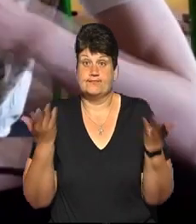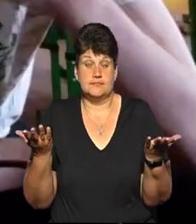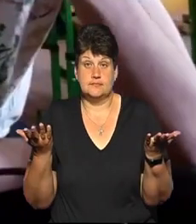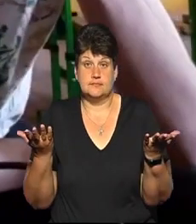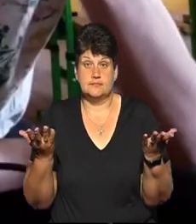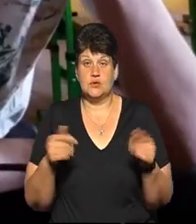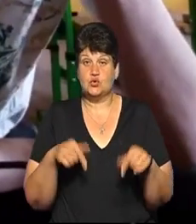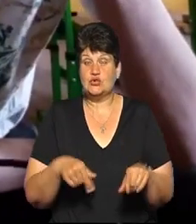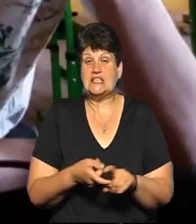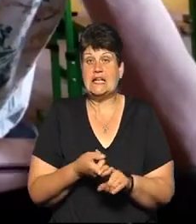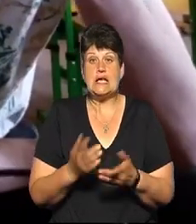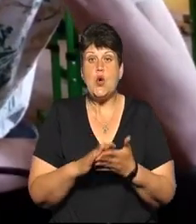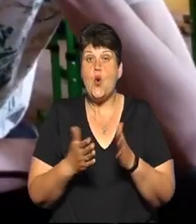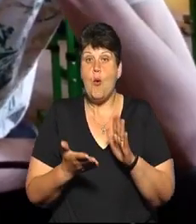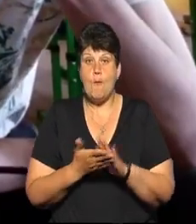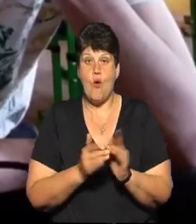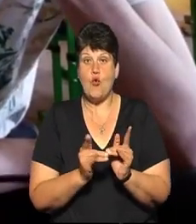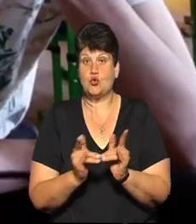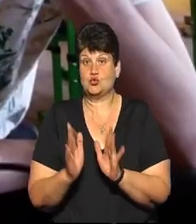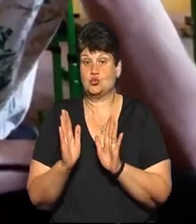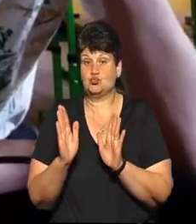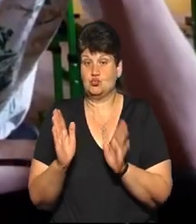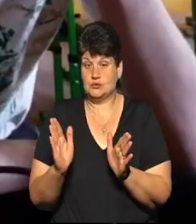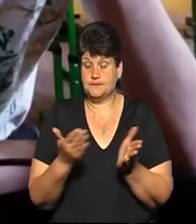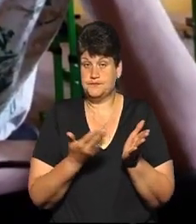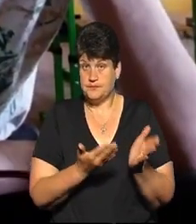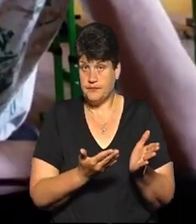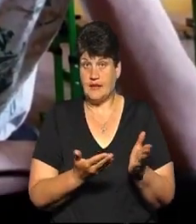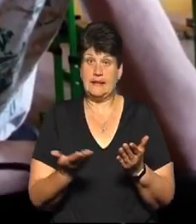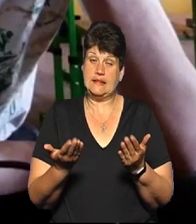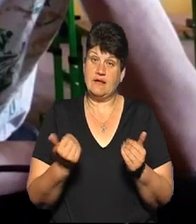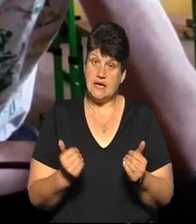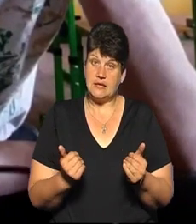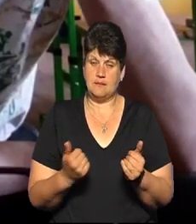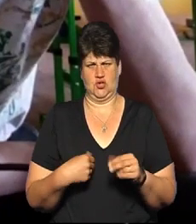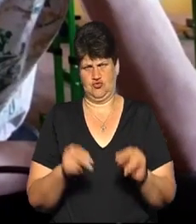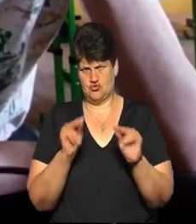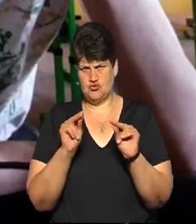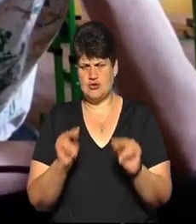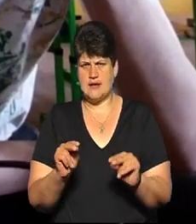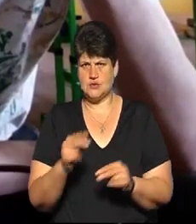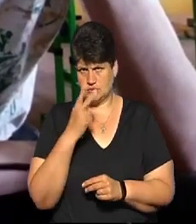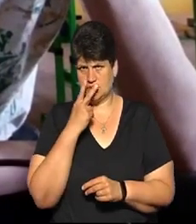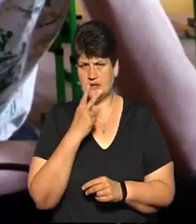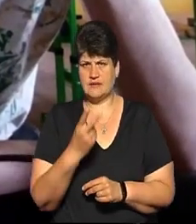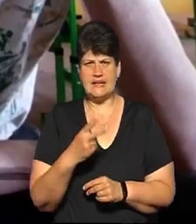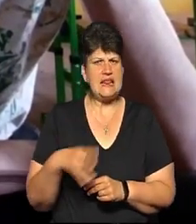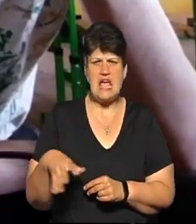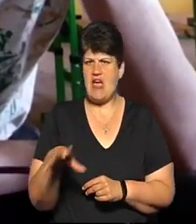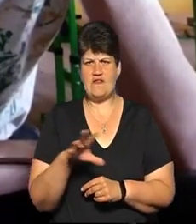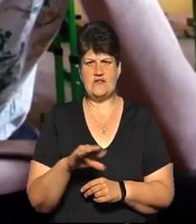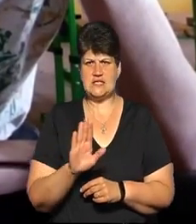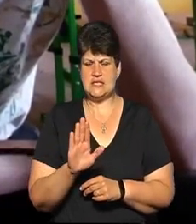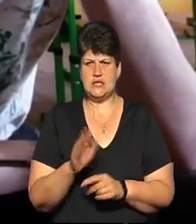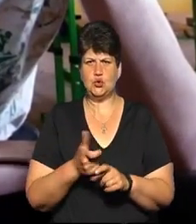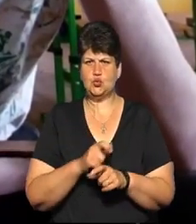ще, які умови сам гуртожиток буде диктувати. Тому що давайте, ну, чесно дивитися, не всі, дуже